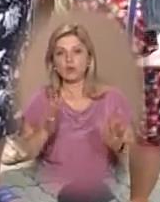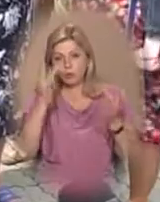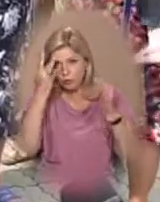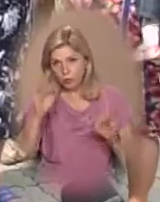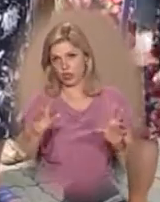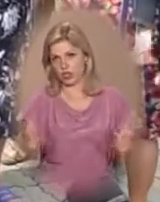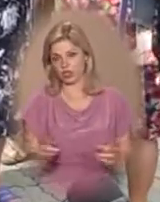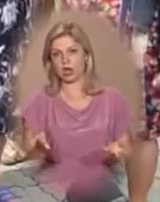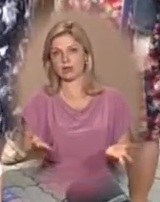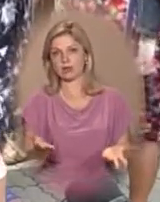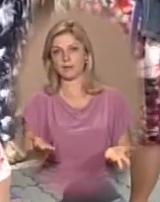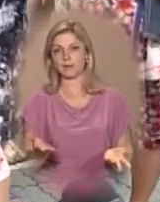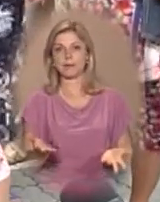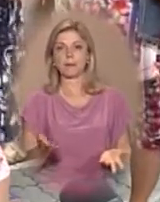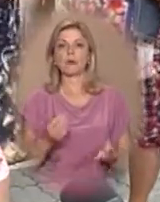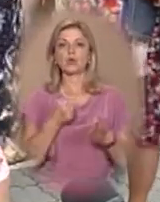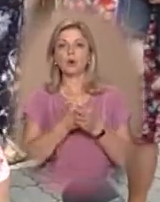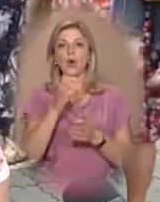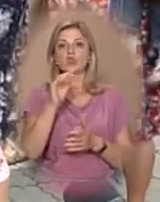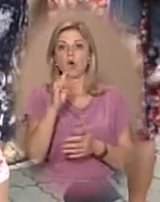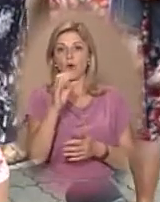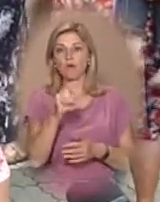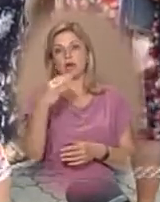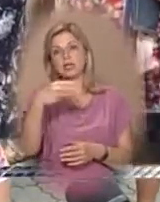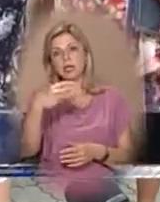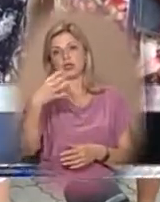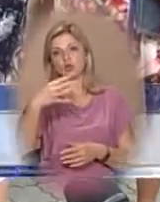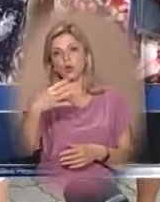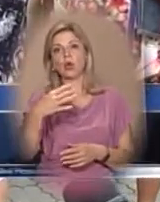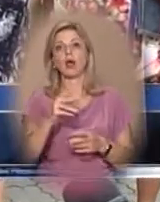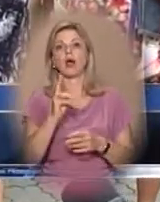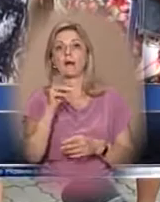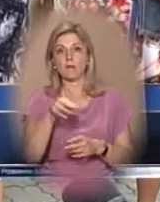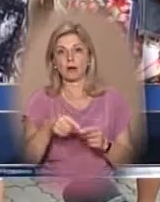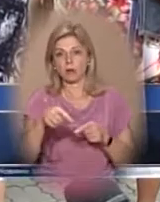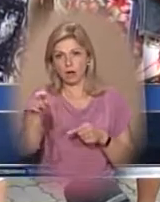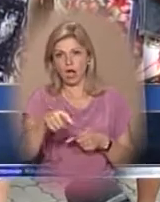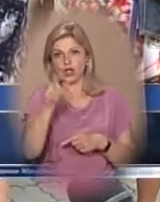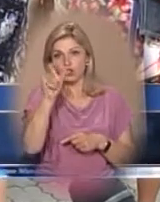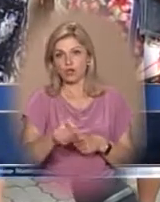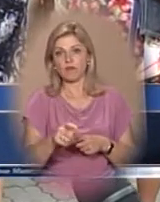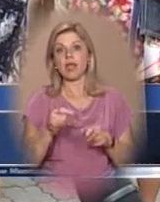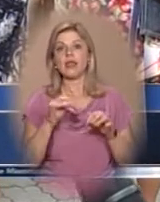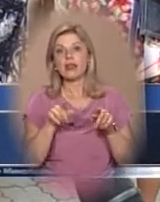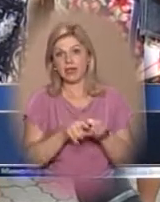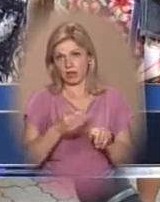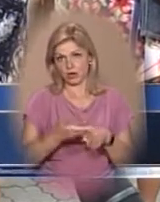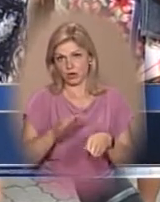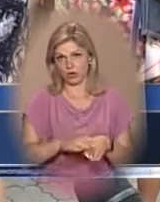Ми від Льоні Адачакова 30-40 кілометрів. Людині так другий раз буває тяжко. У